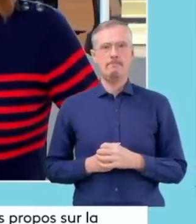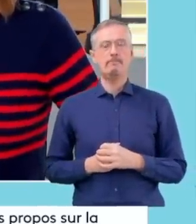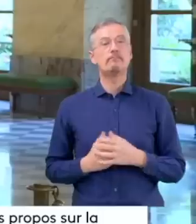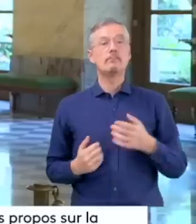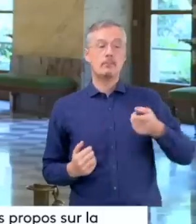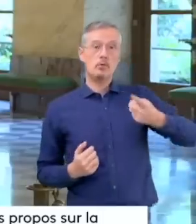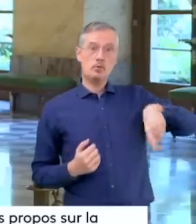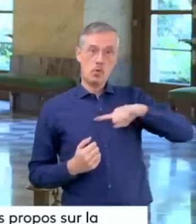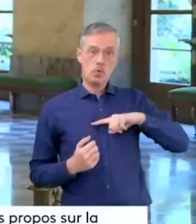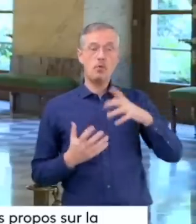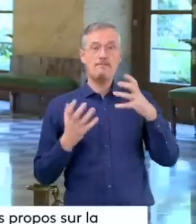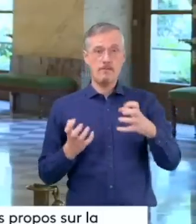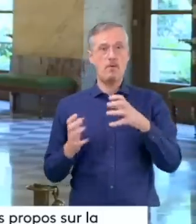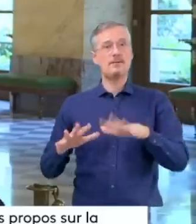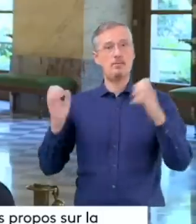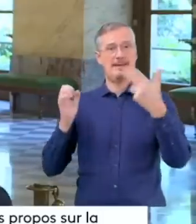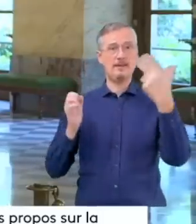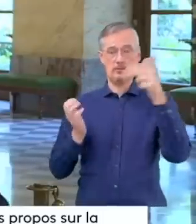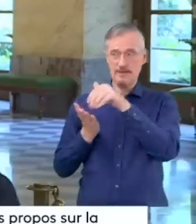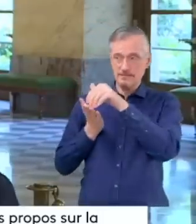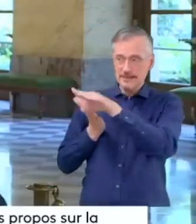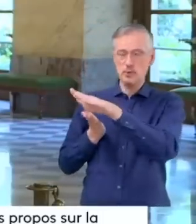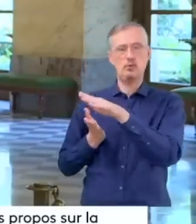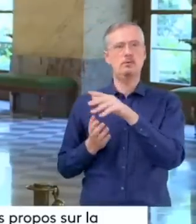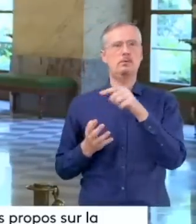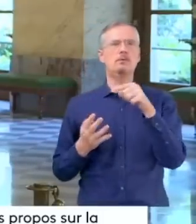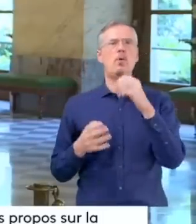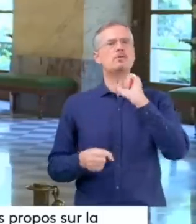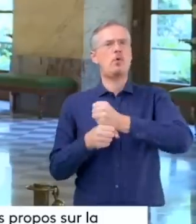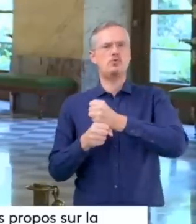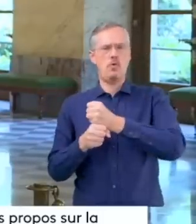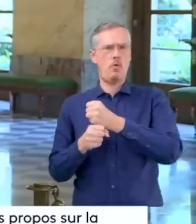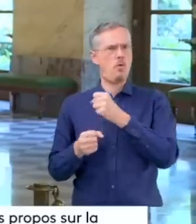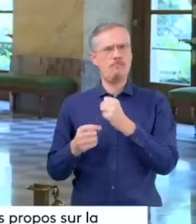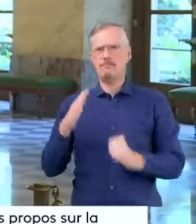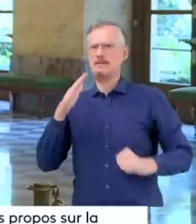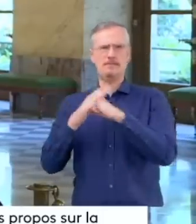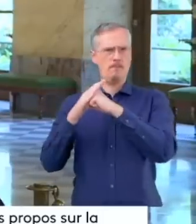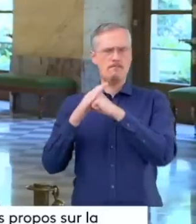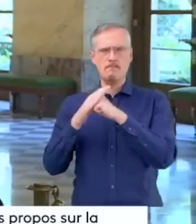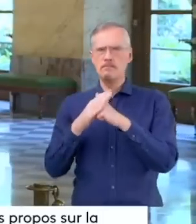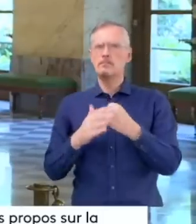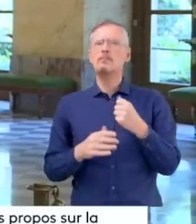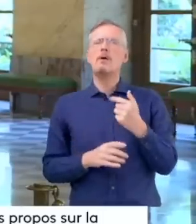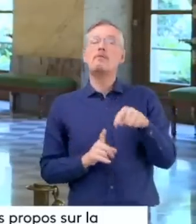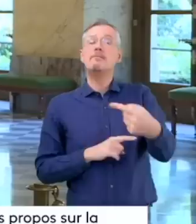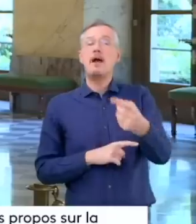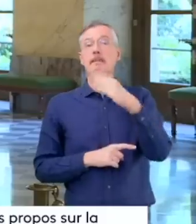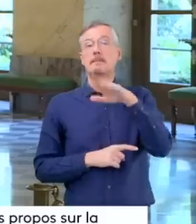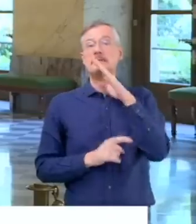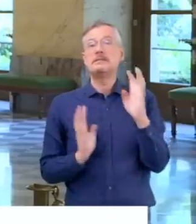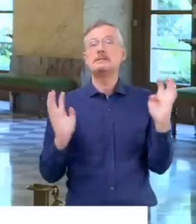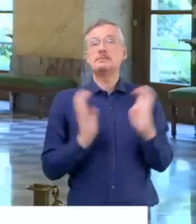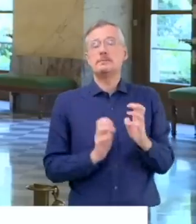Nous réclamons qu'il soit exclu de l'Assemblée nationale, que ce soit la peine la plus lourde possible qui soit prise par le bureau. Et j'espère que le bureau prendra